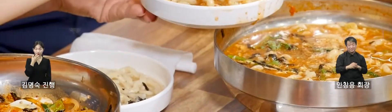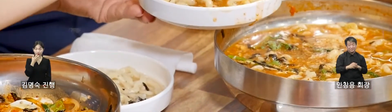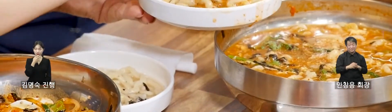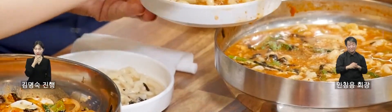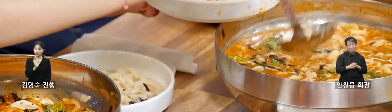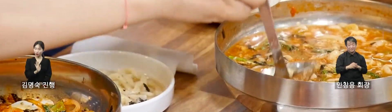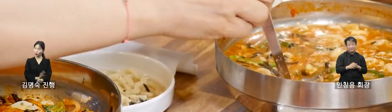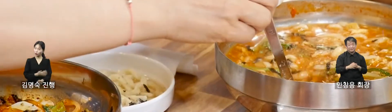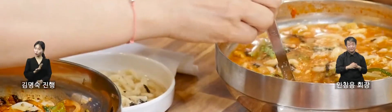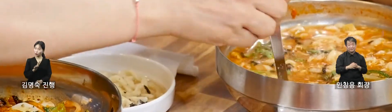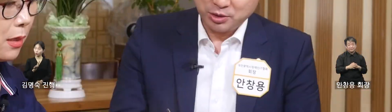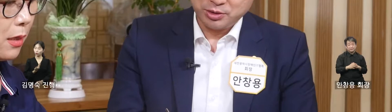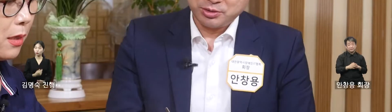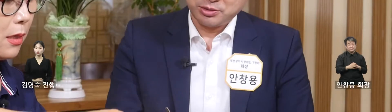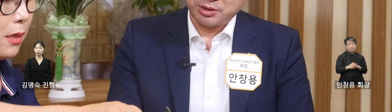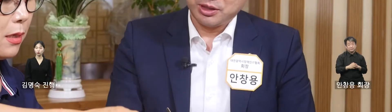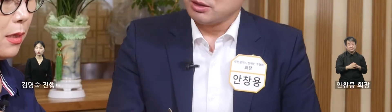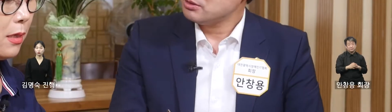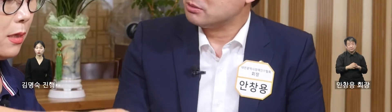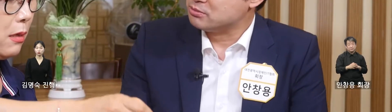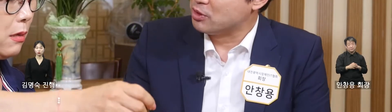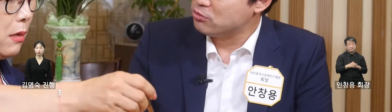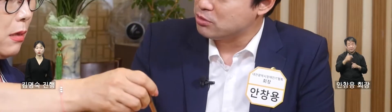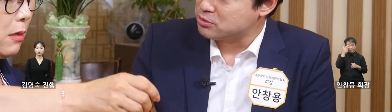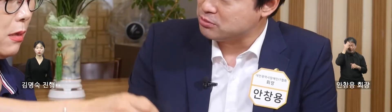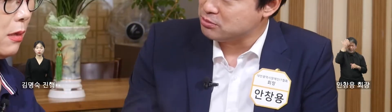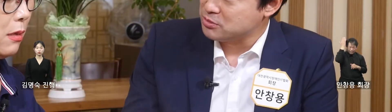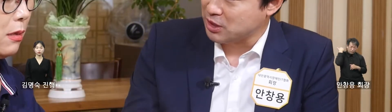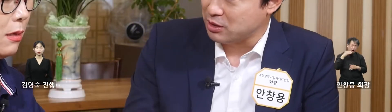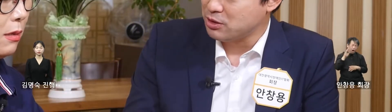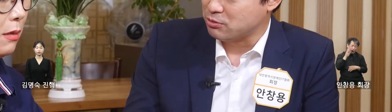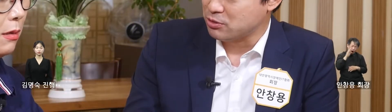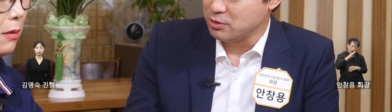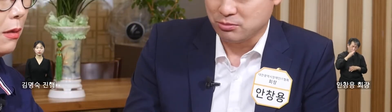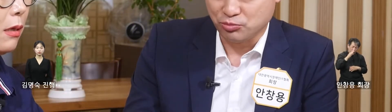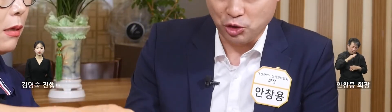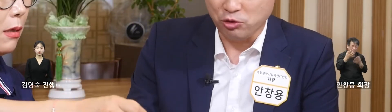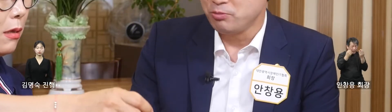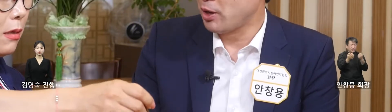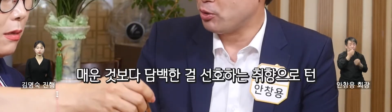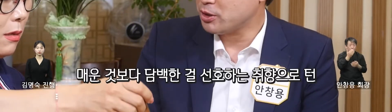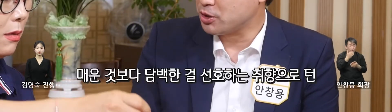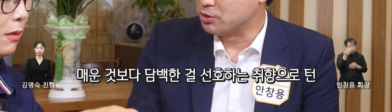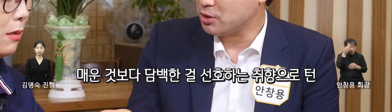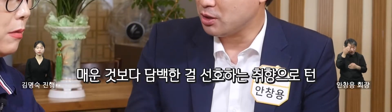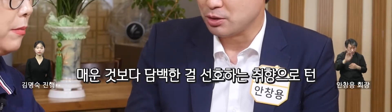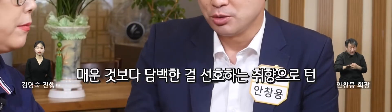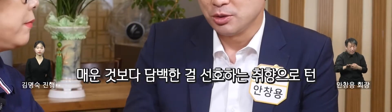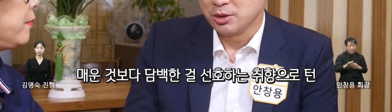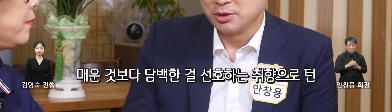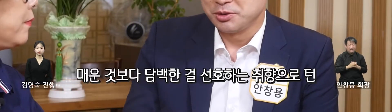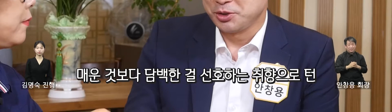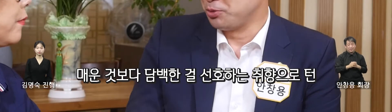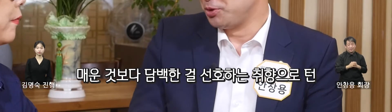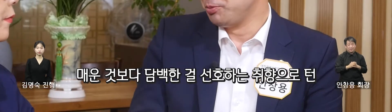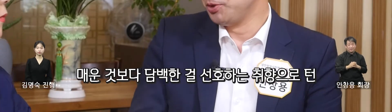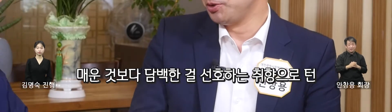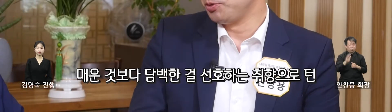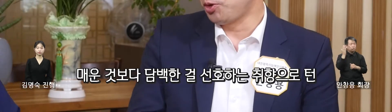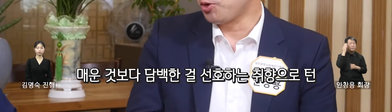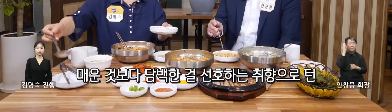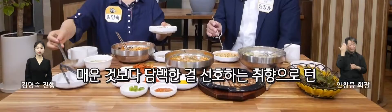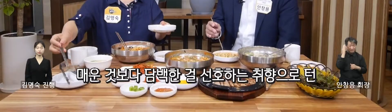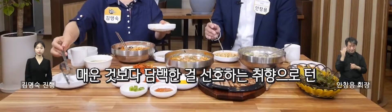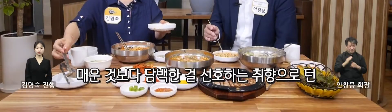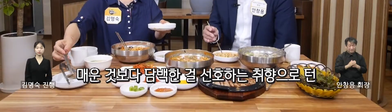드시는 편이세요? 옛날에는 매운 걸 찾게 됐고요. 네. 조금 매워야 됐는데 이제